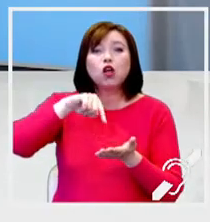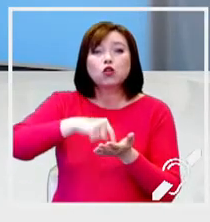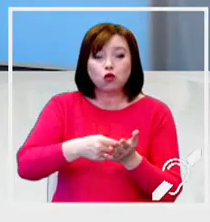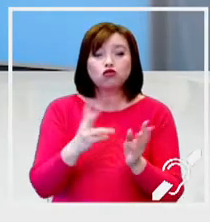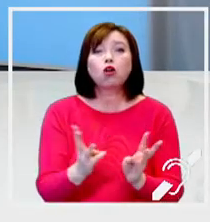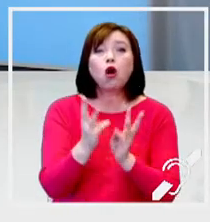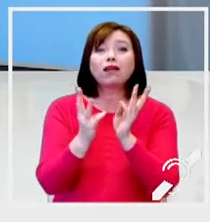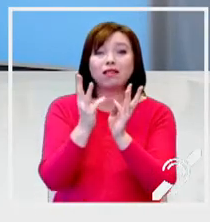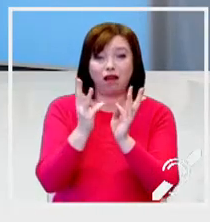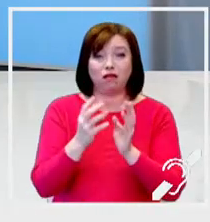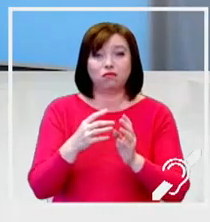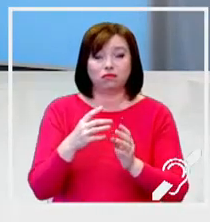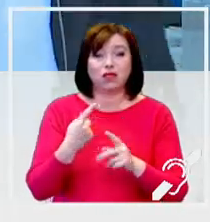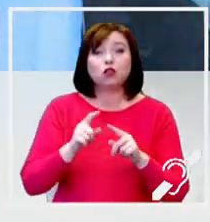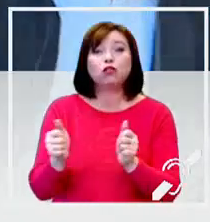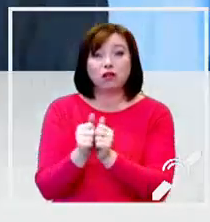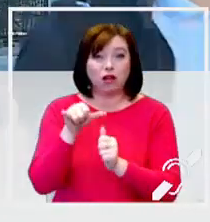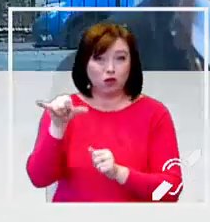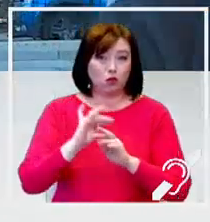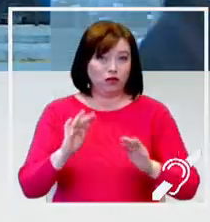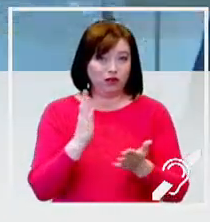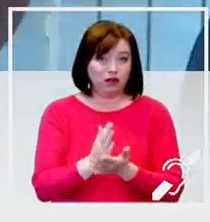aflate la îndemâna celor mici.